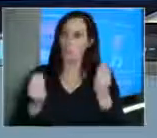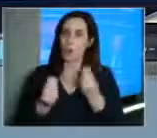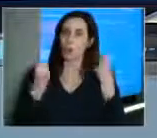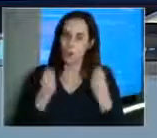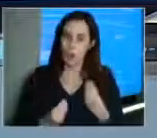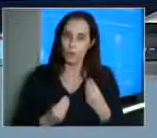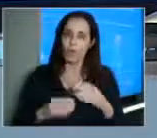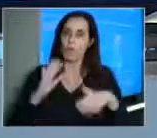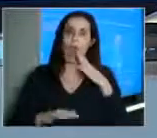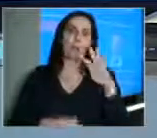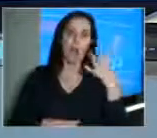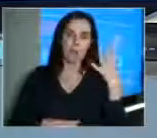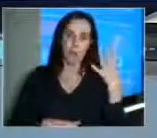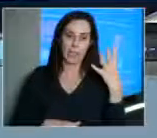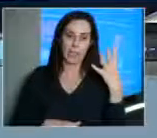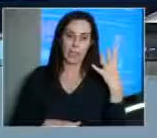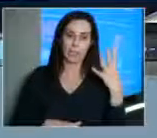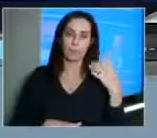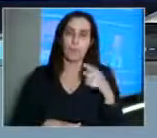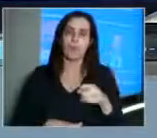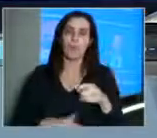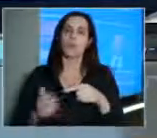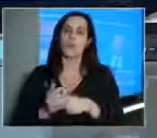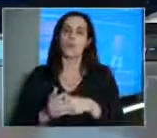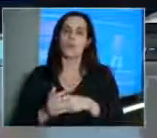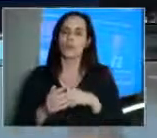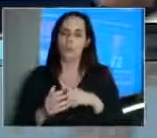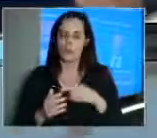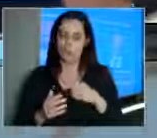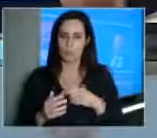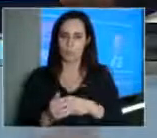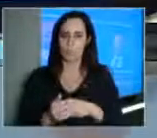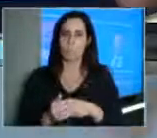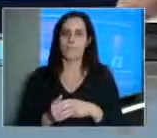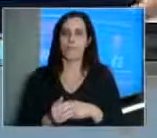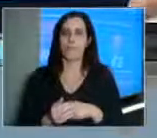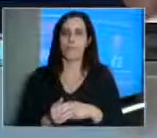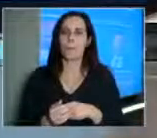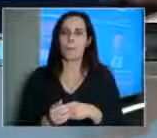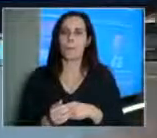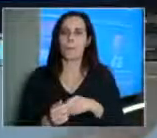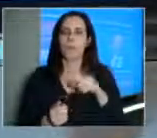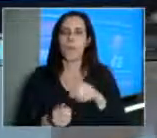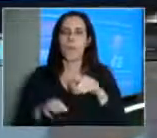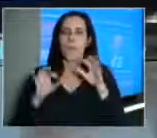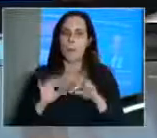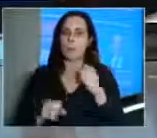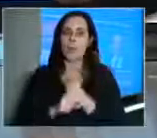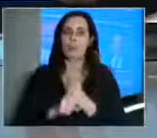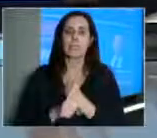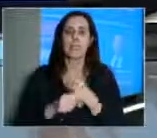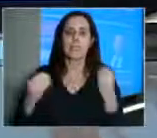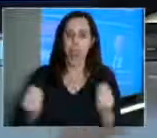טוב, ואחרי 4 שנים של, שהוא הפיל כל חקיקה להטיל, אני ממש רוצה להגיד ברשותך, הוא באמת עשה